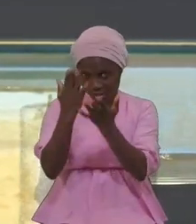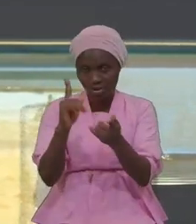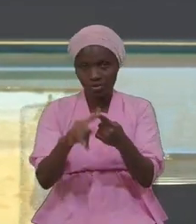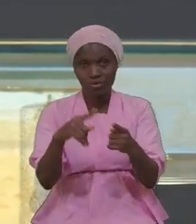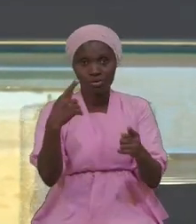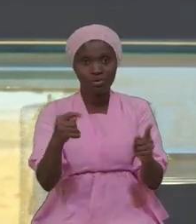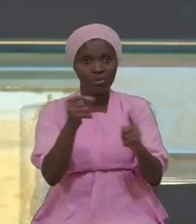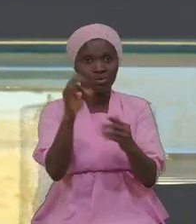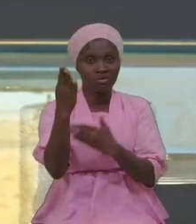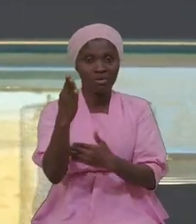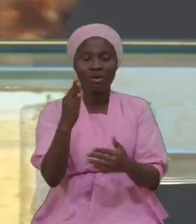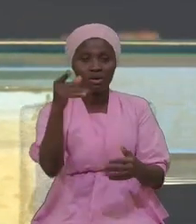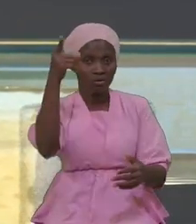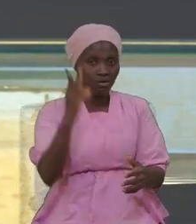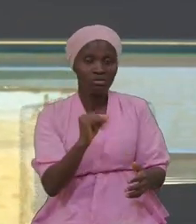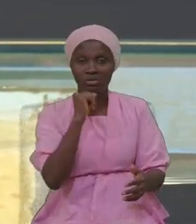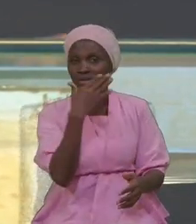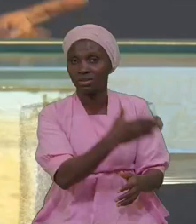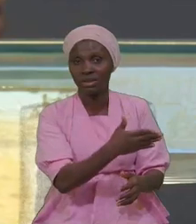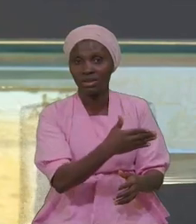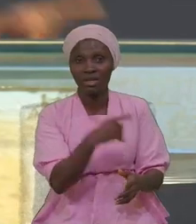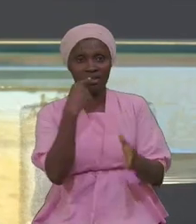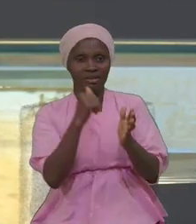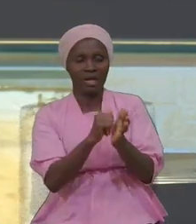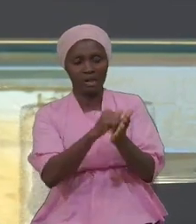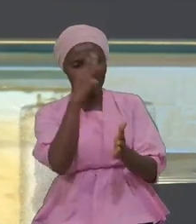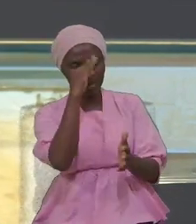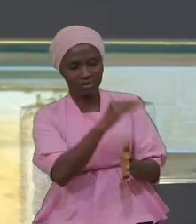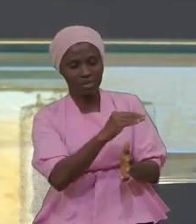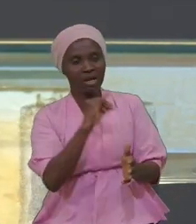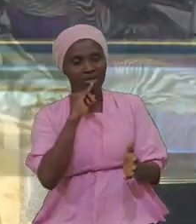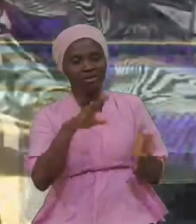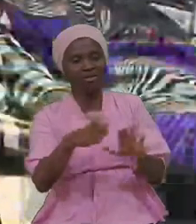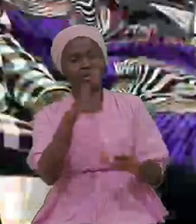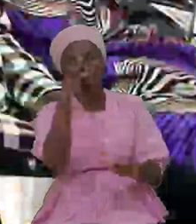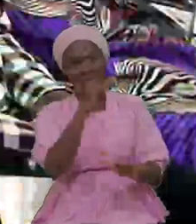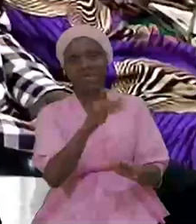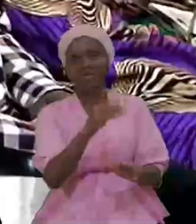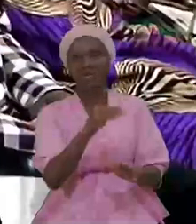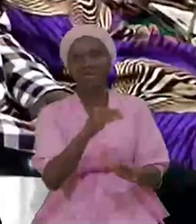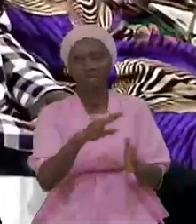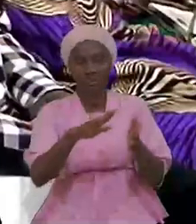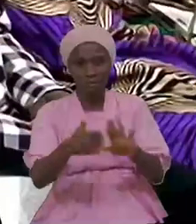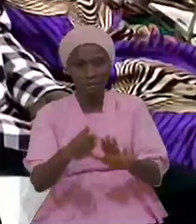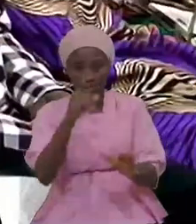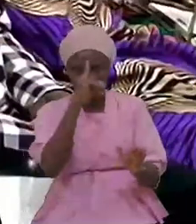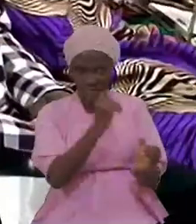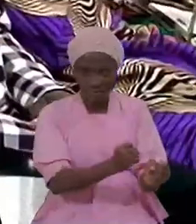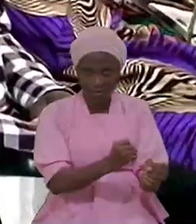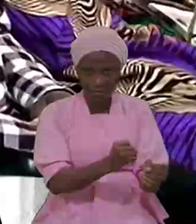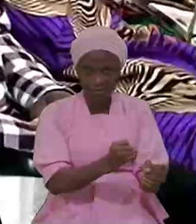n'est pas là. Il dit que cet homme-là est un homme mort. La foi, une foi